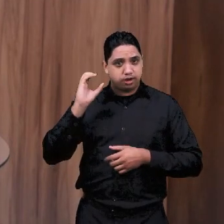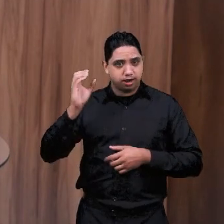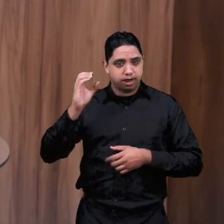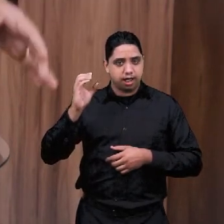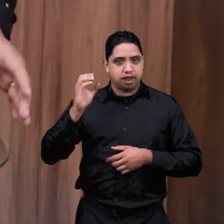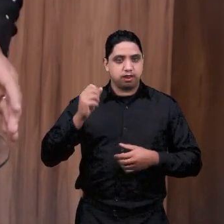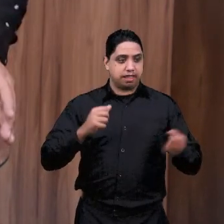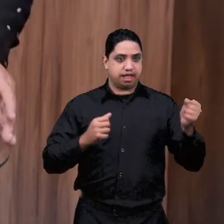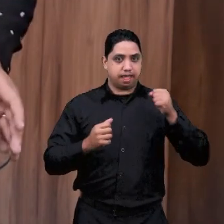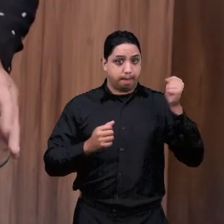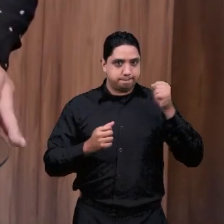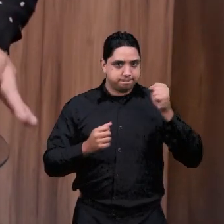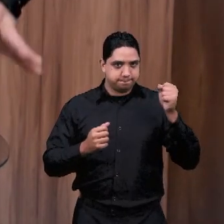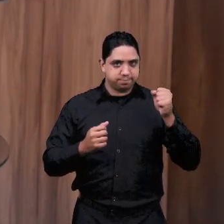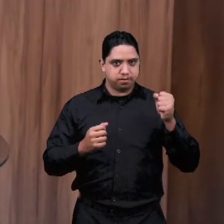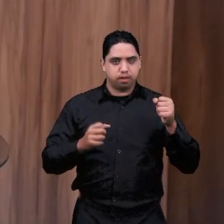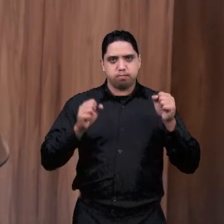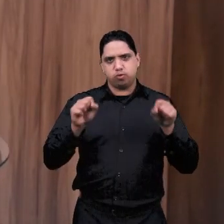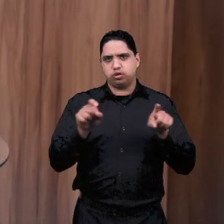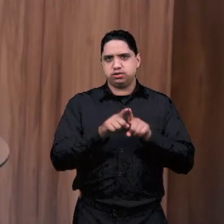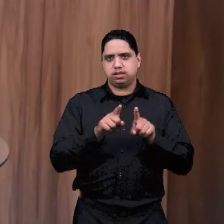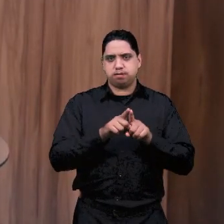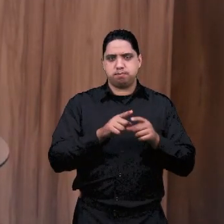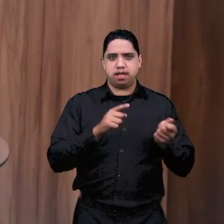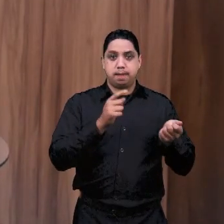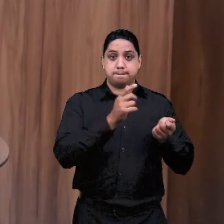la demi-lune. Ça peut être aussi